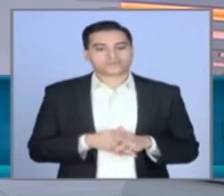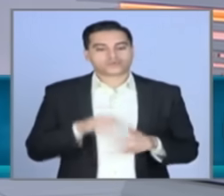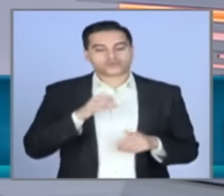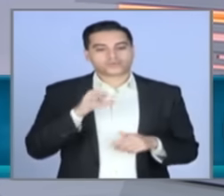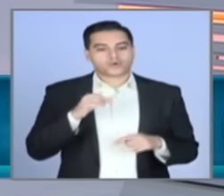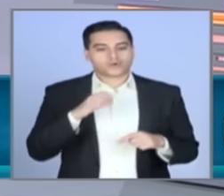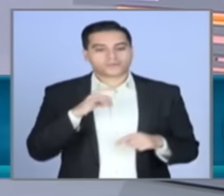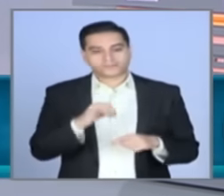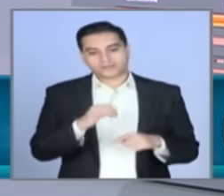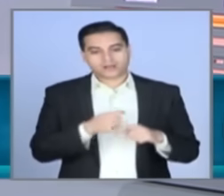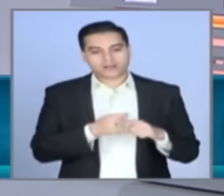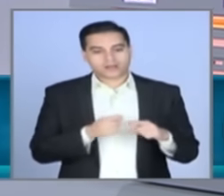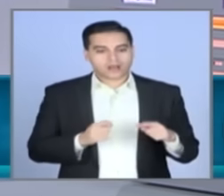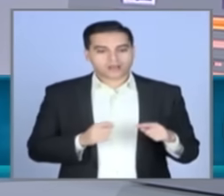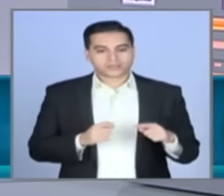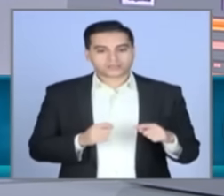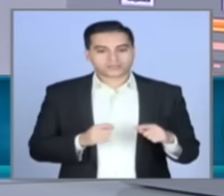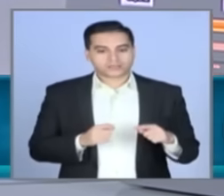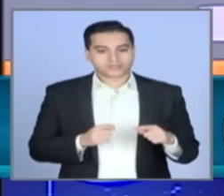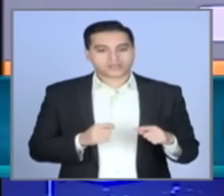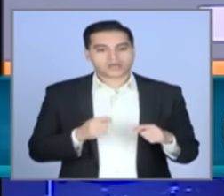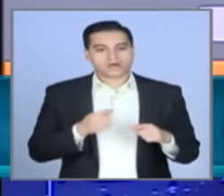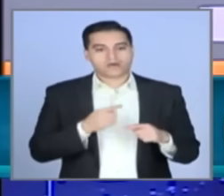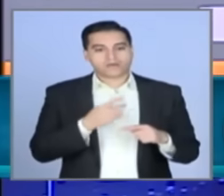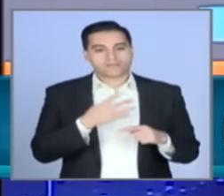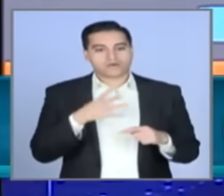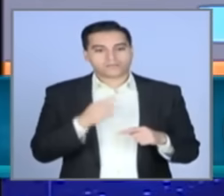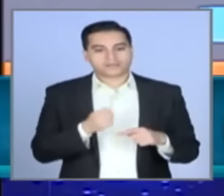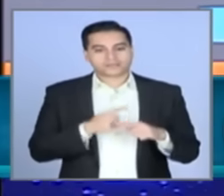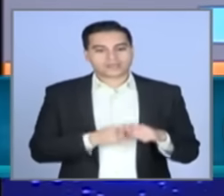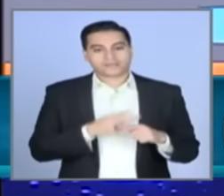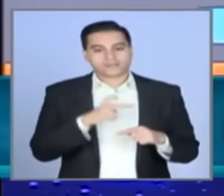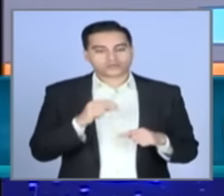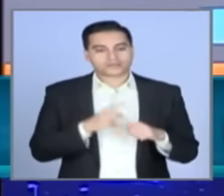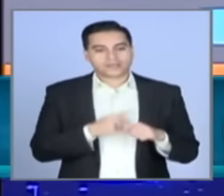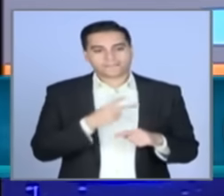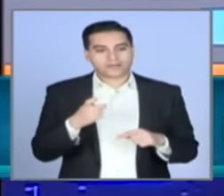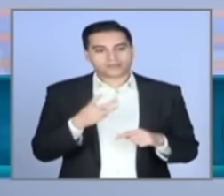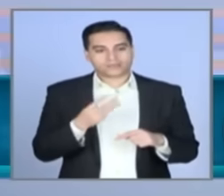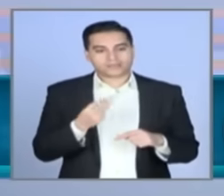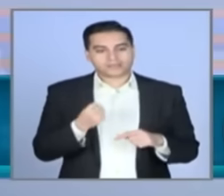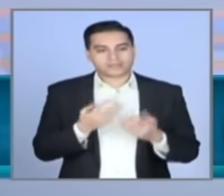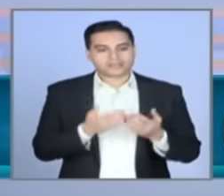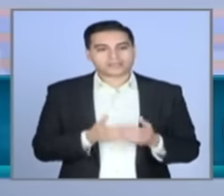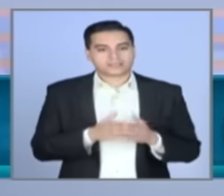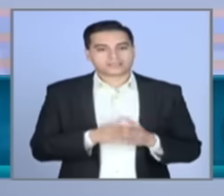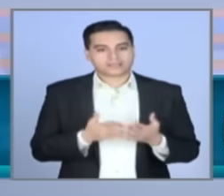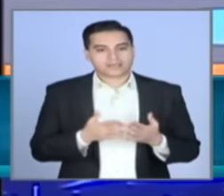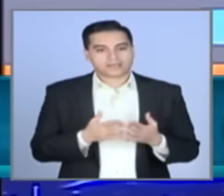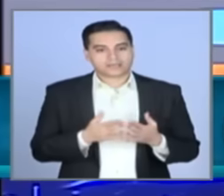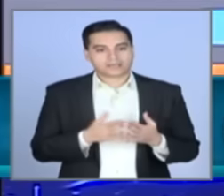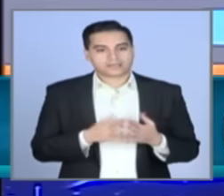950 ناقص 440 زائد 220 زائد